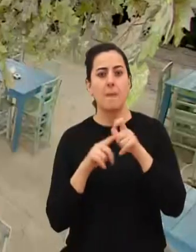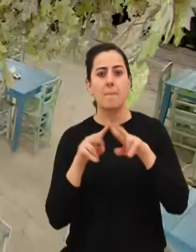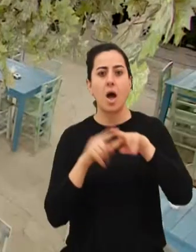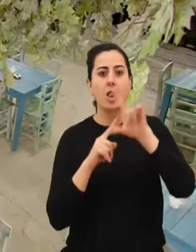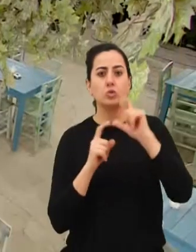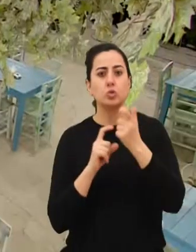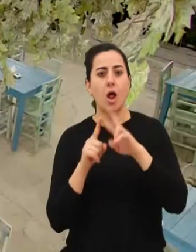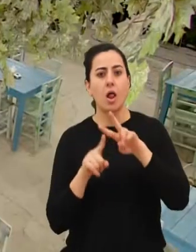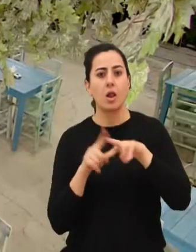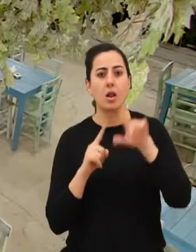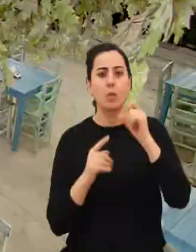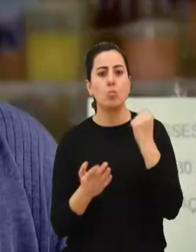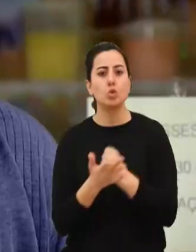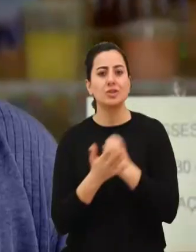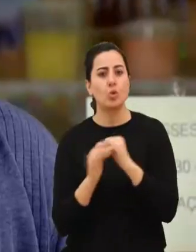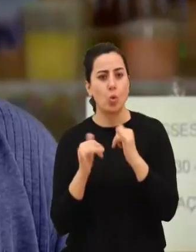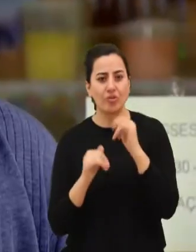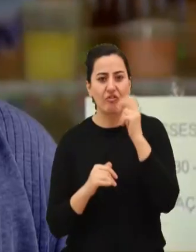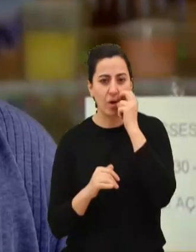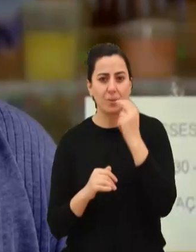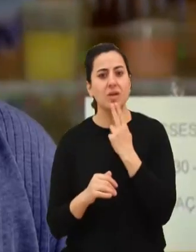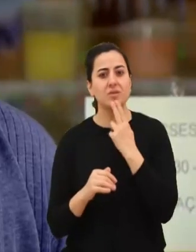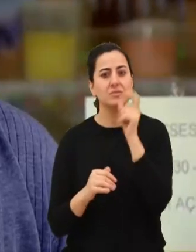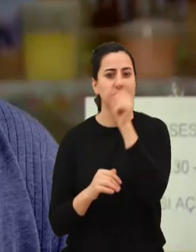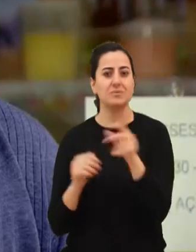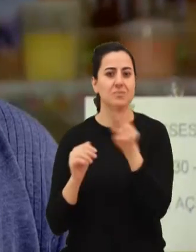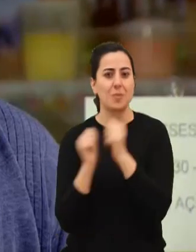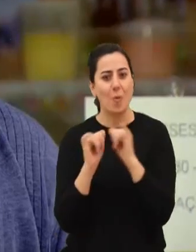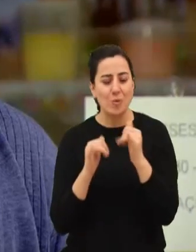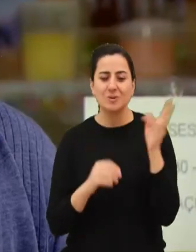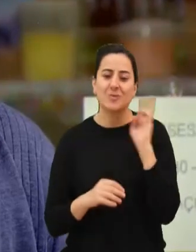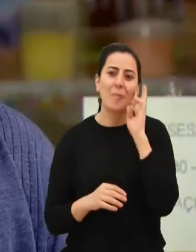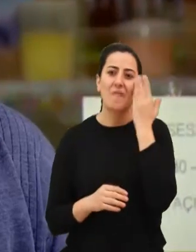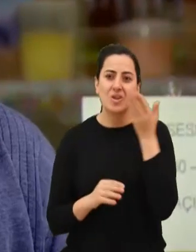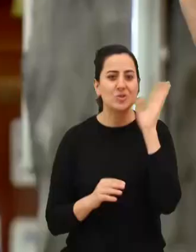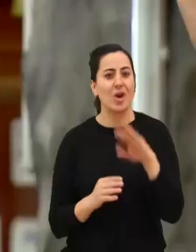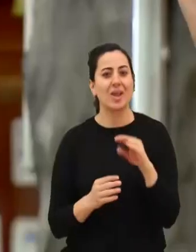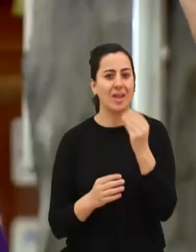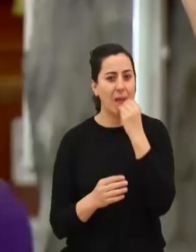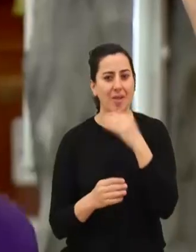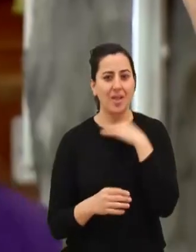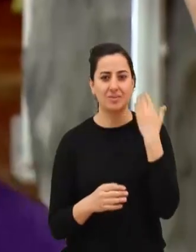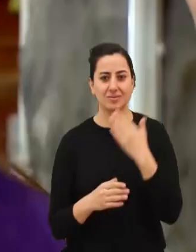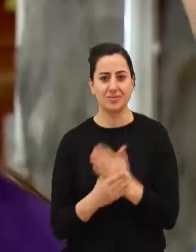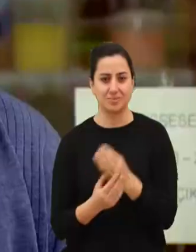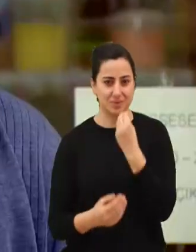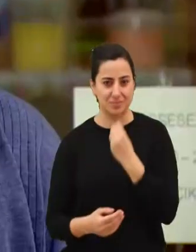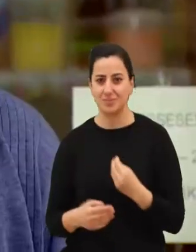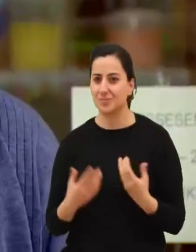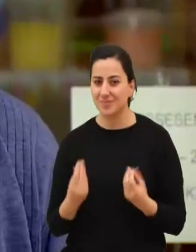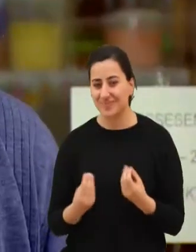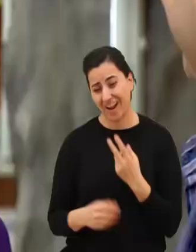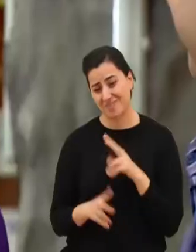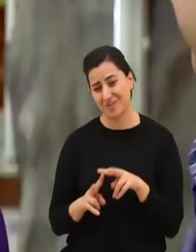oynuyor. Postacı, Fatma Girik'le. Ha? Oradan da çıkıp bir kebapçıya gideriz. Şöyle en güzelinden. Ha? Ay Mesut.